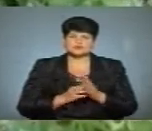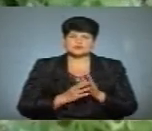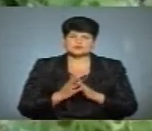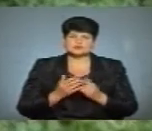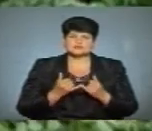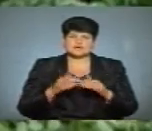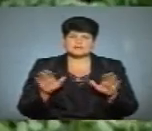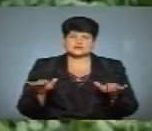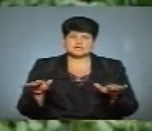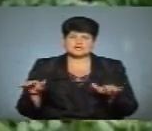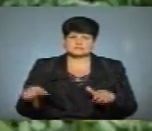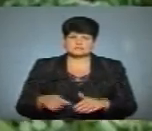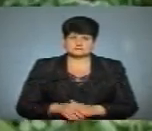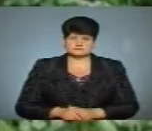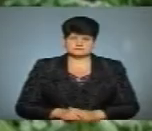для птахів.